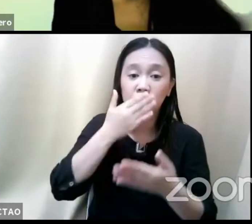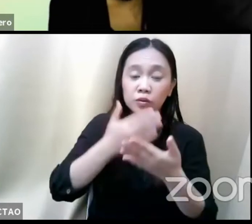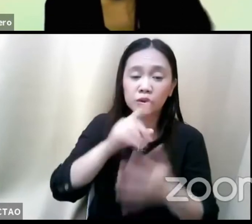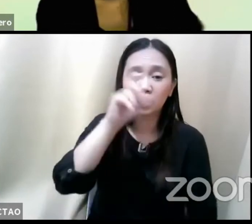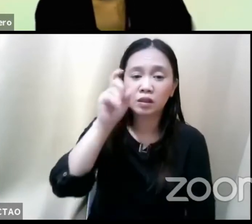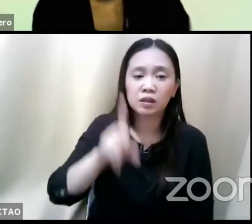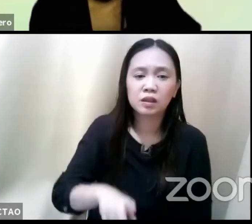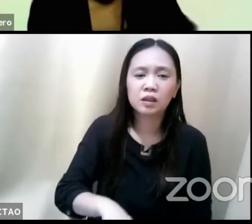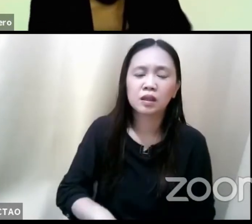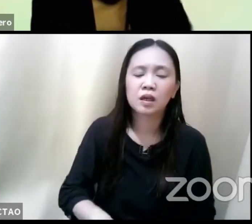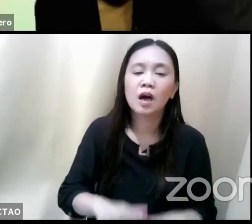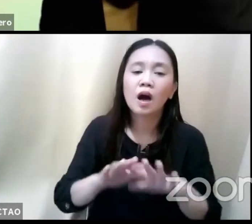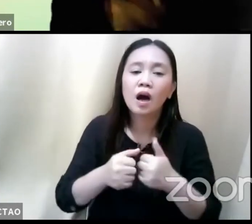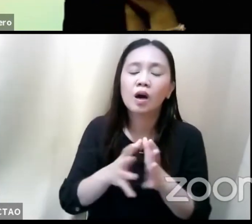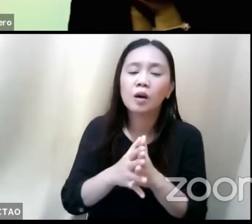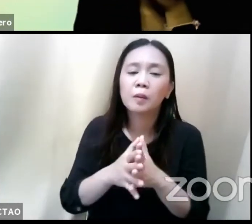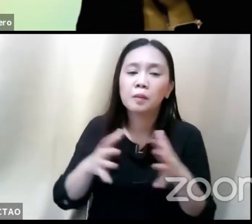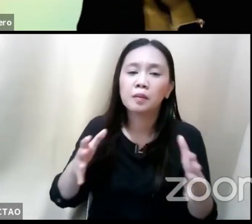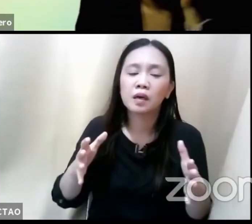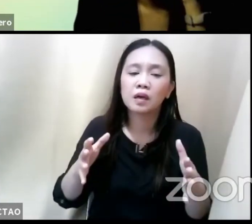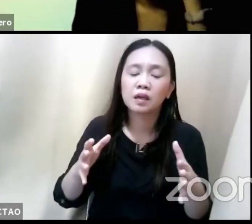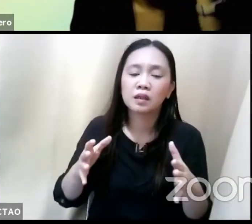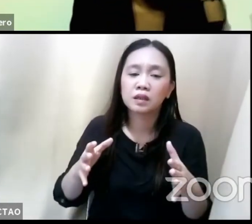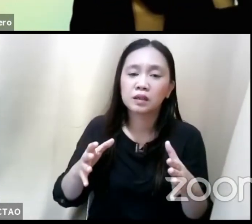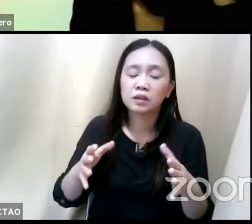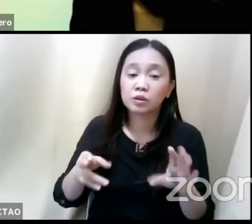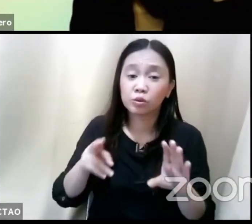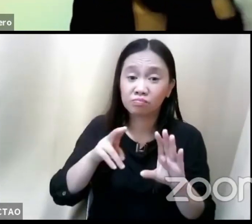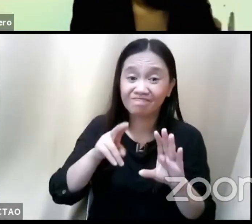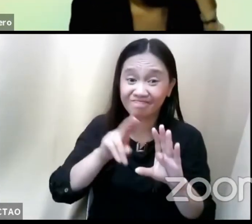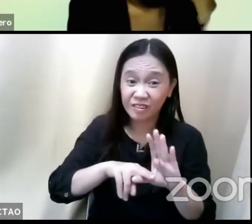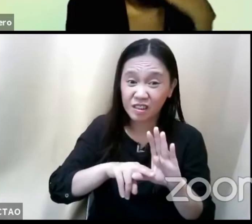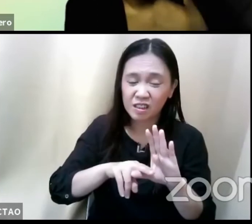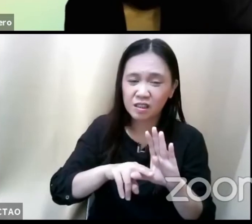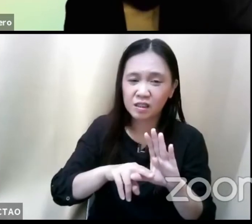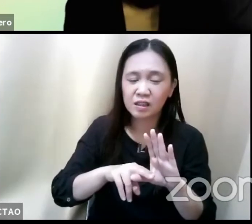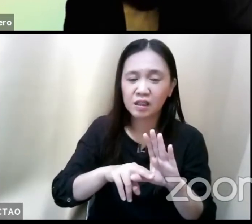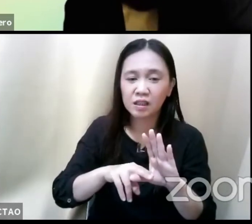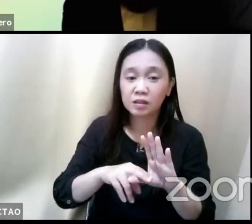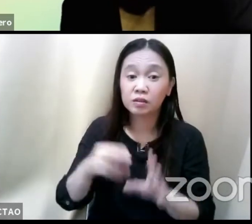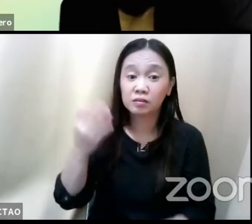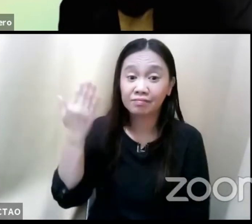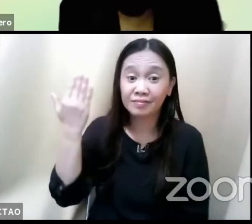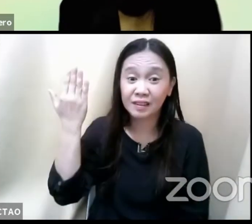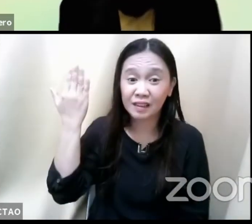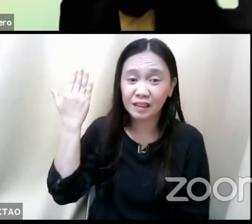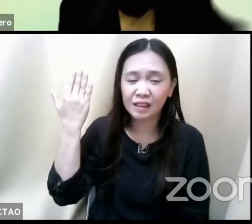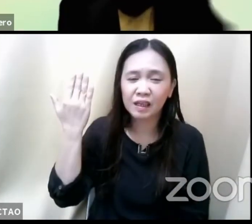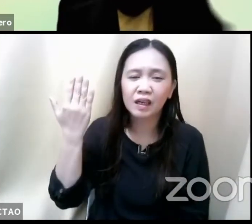Sir Mark, magkano ba yung stair chair na yan? Yung pinakita mo sa slide. Yung sa slide ko kanina, yung kulay orange. So sabi ko